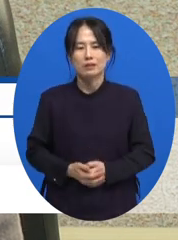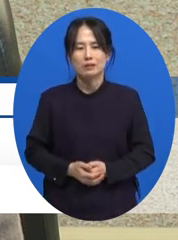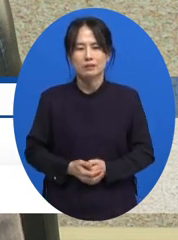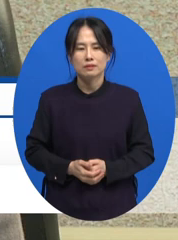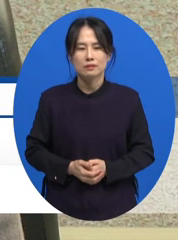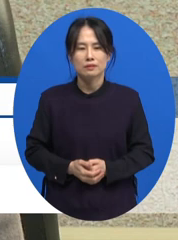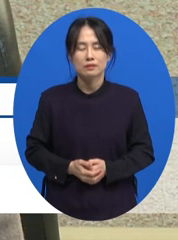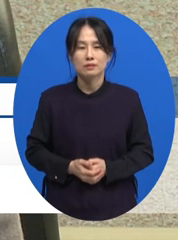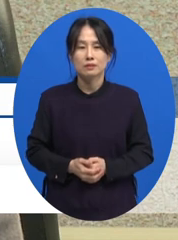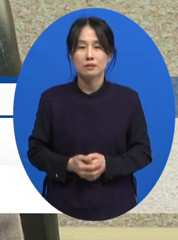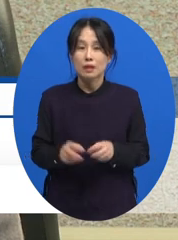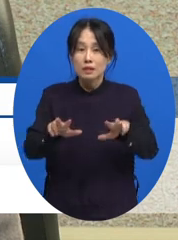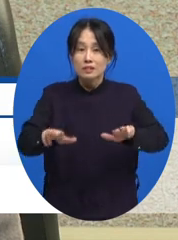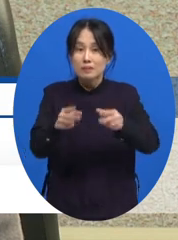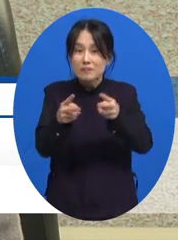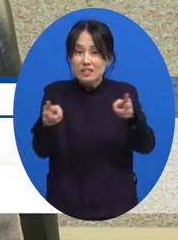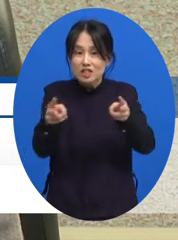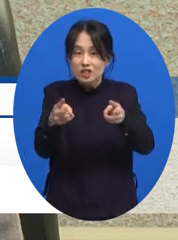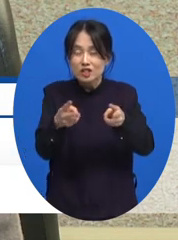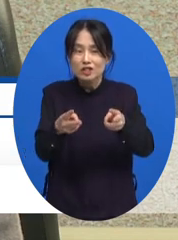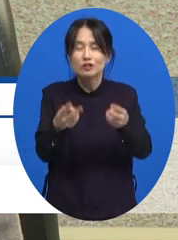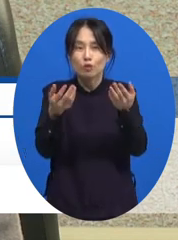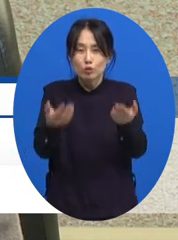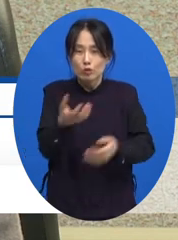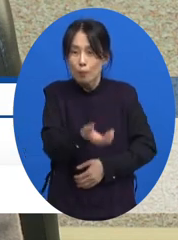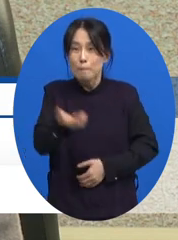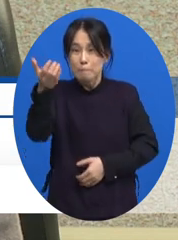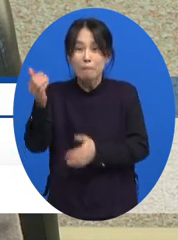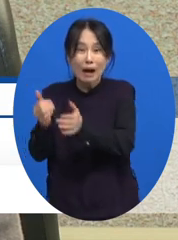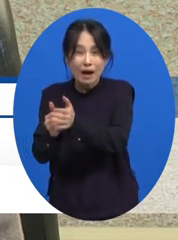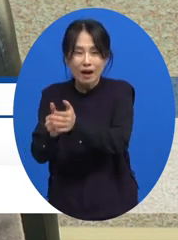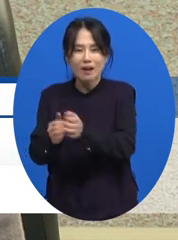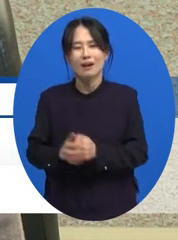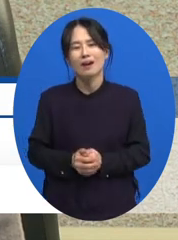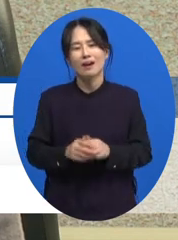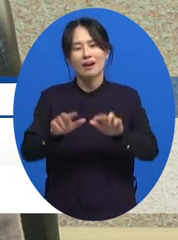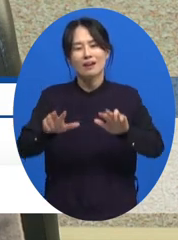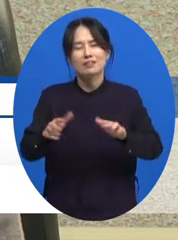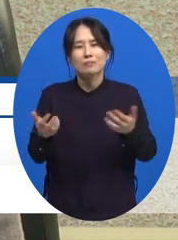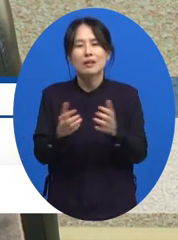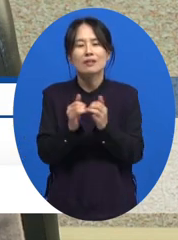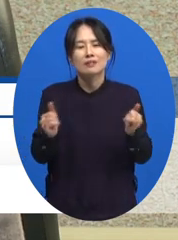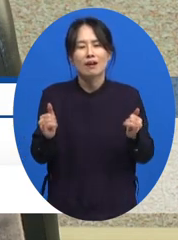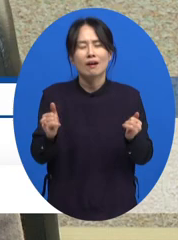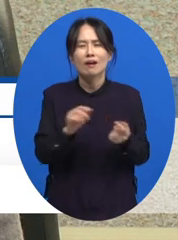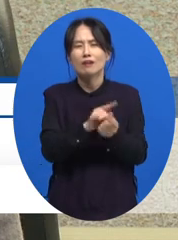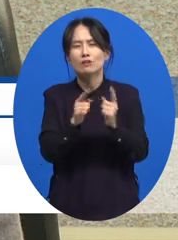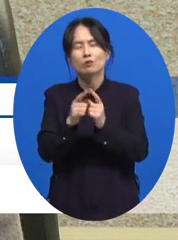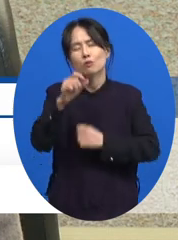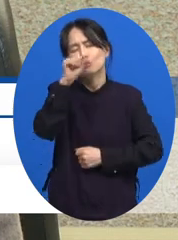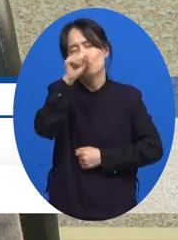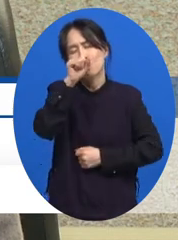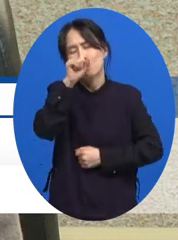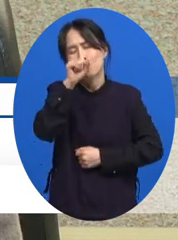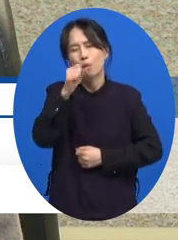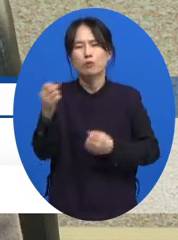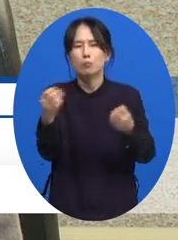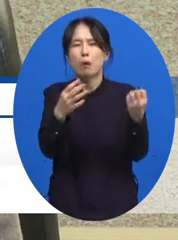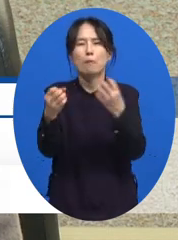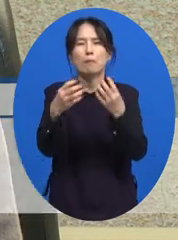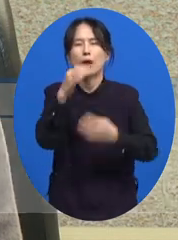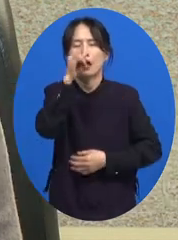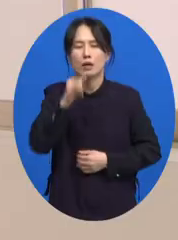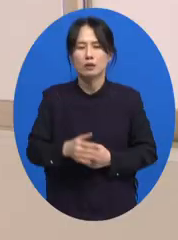많았습니다 2층으로 휴게공간을 옮기고 나서부터는 직원들이 너무 좋아하는 것을